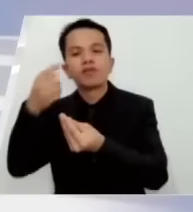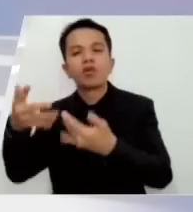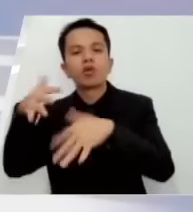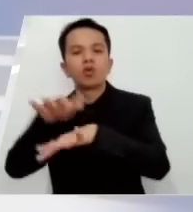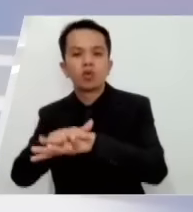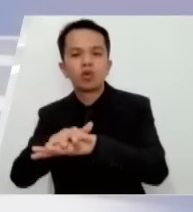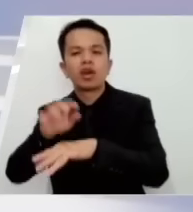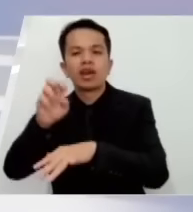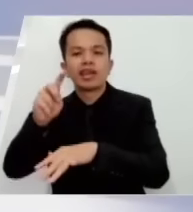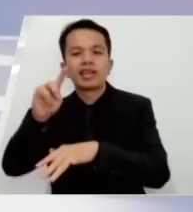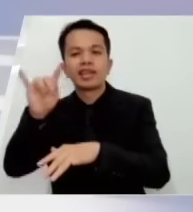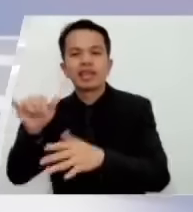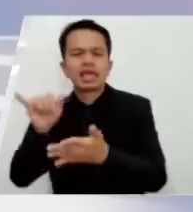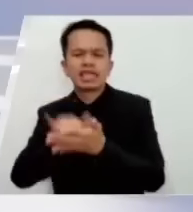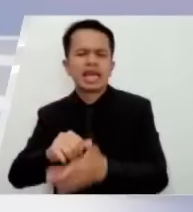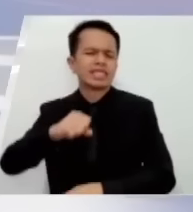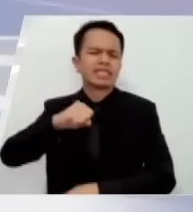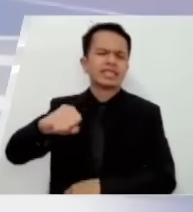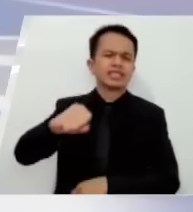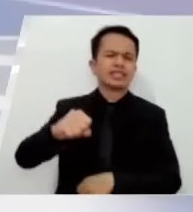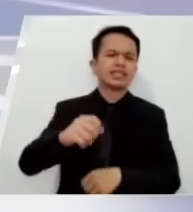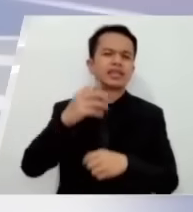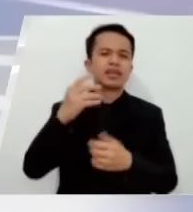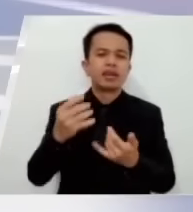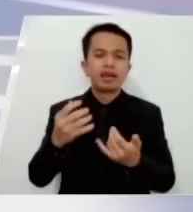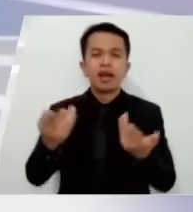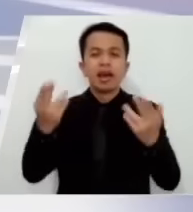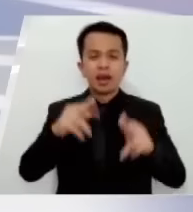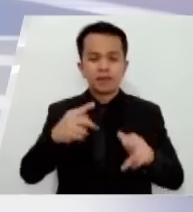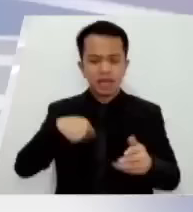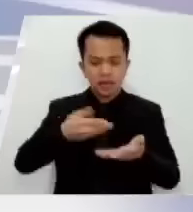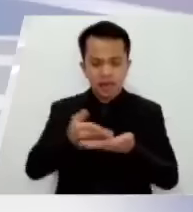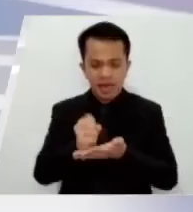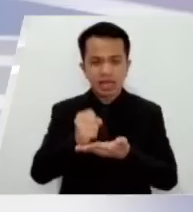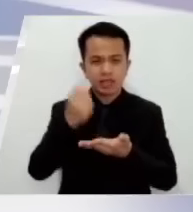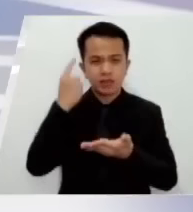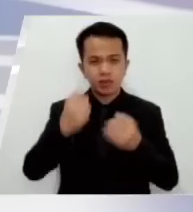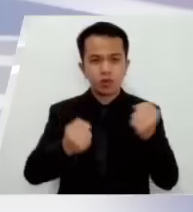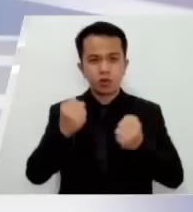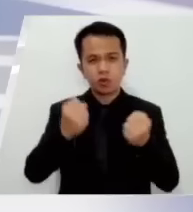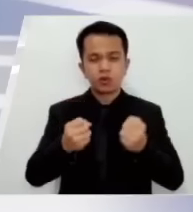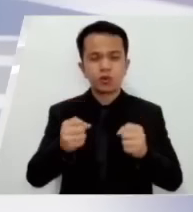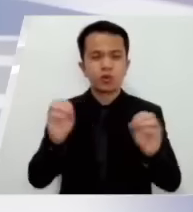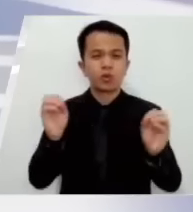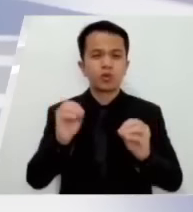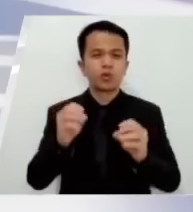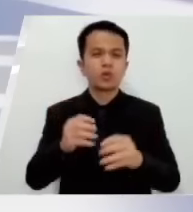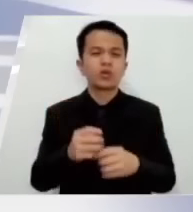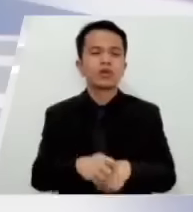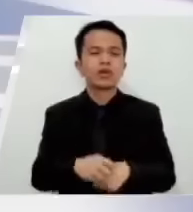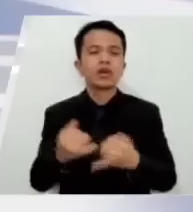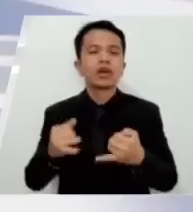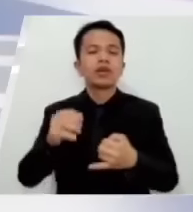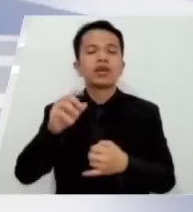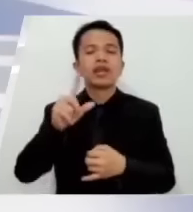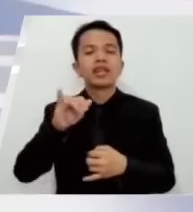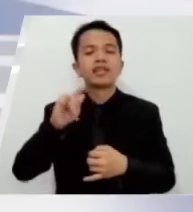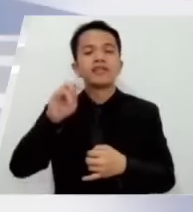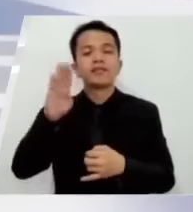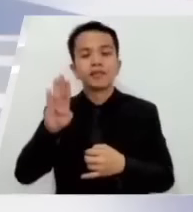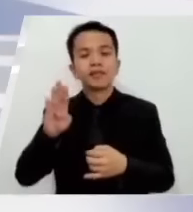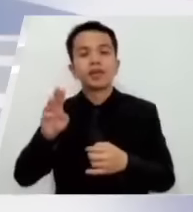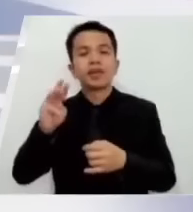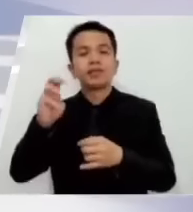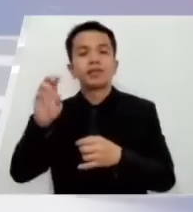yung inaayawan namin mawawala yung karapatan namin bilang operator sa ilalim ng LTFRB memorandum ang eligible sa